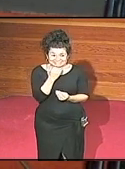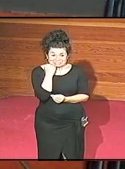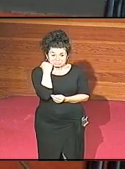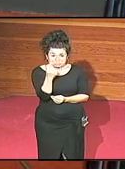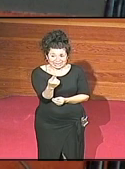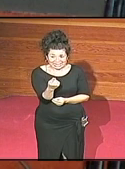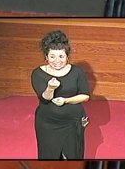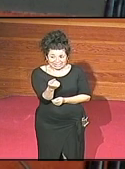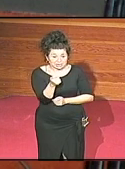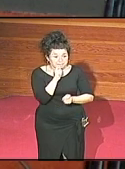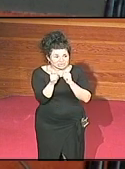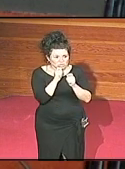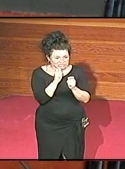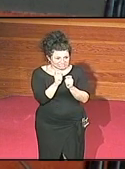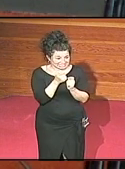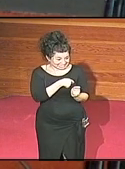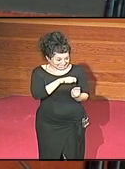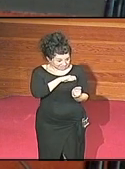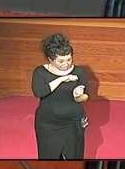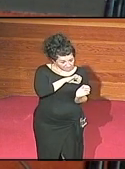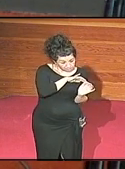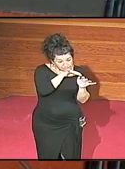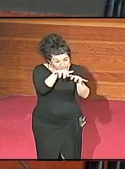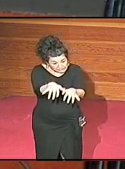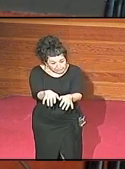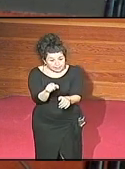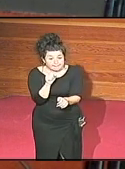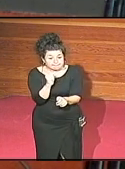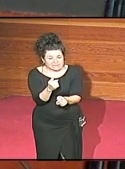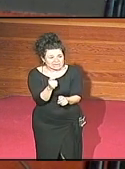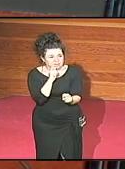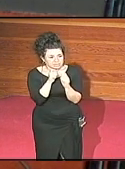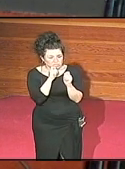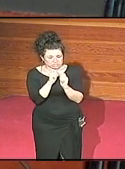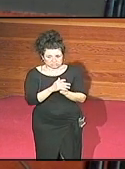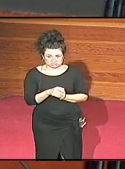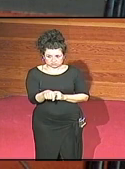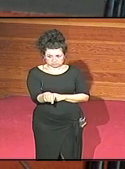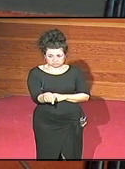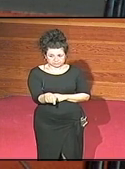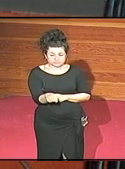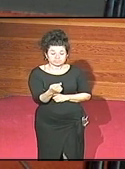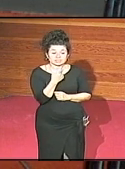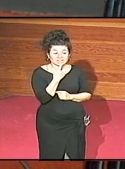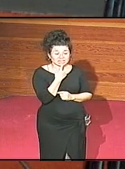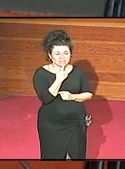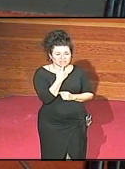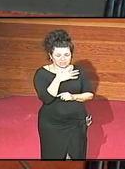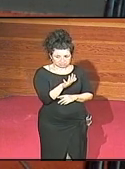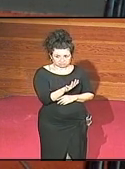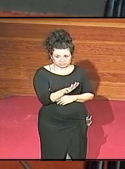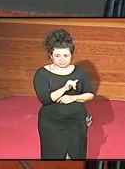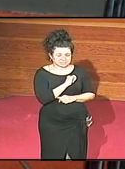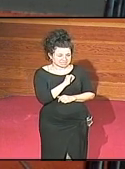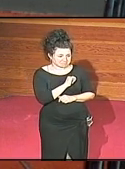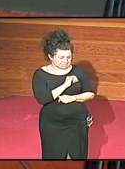bai. Mila kazetari Espainiako estatutik Ukrainen, ez? Eta berak esaten zuen, orain dik, garo, guztiari nazioan